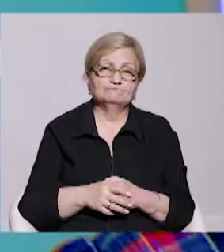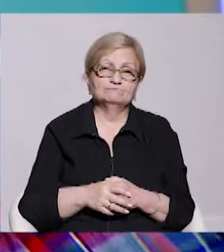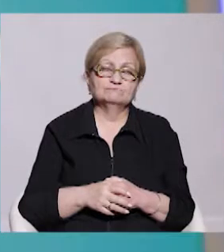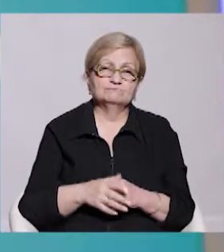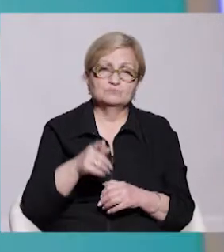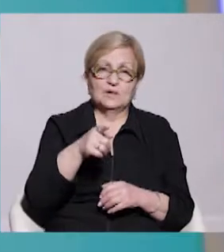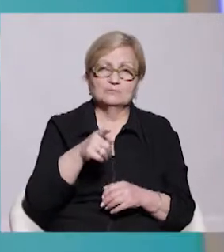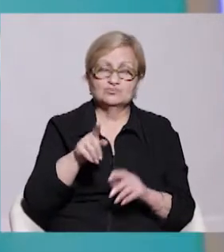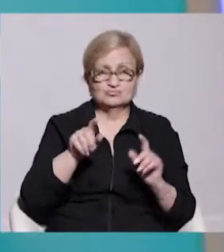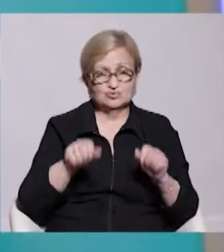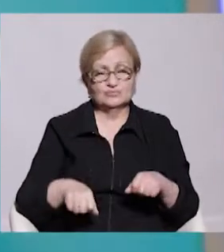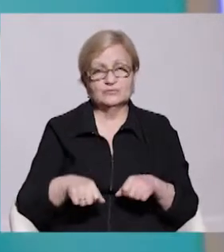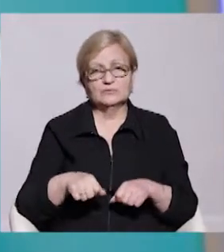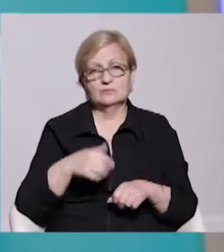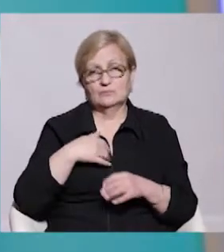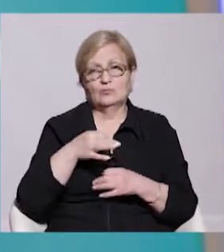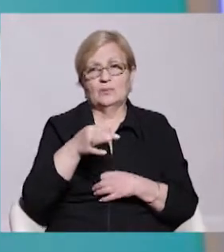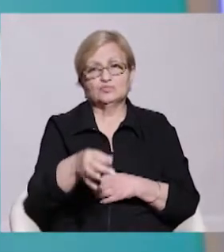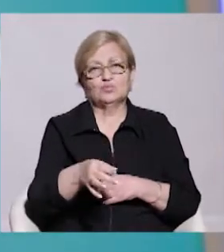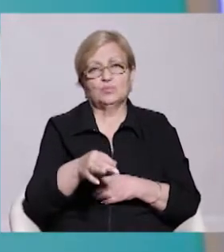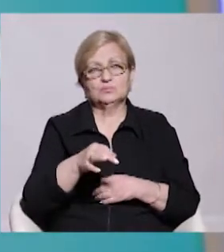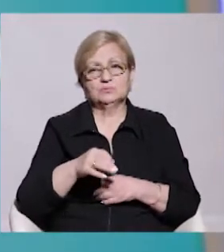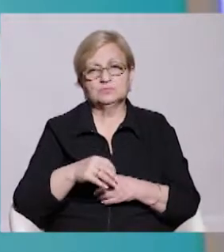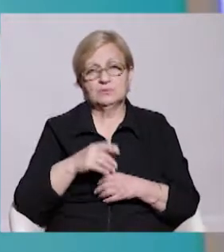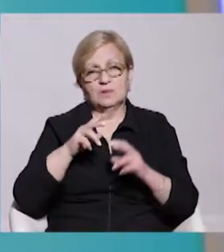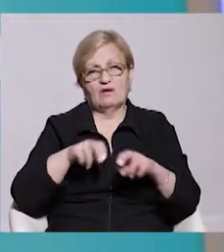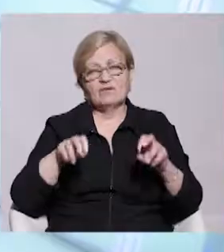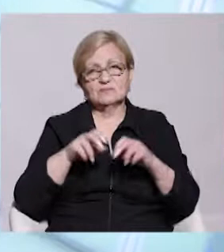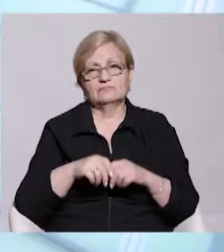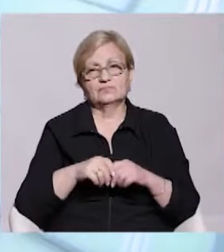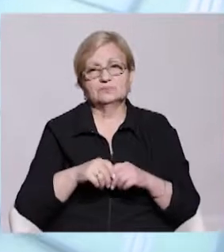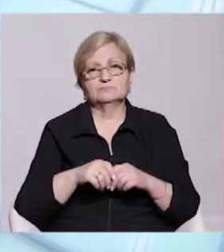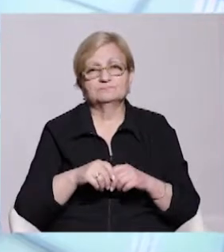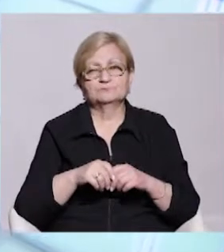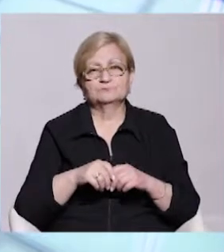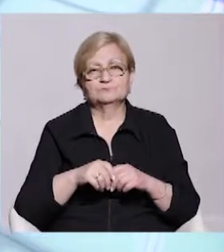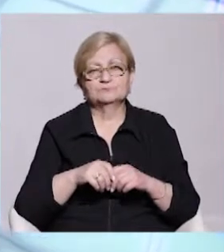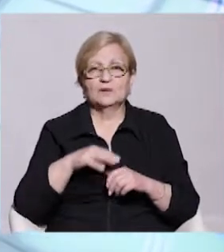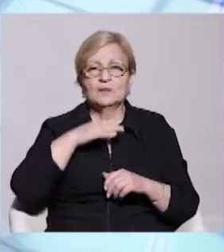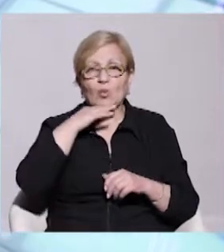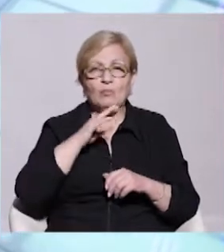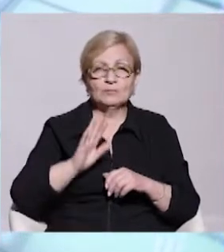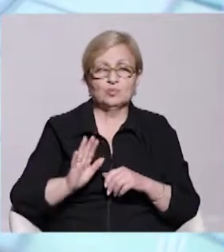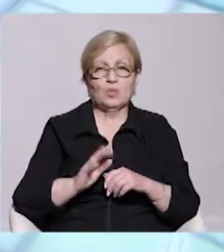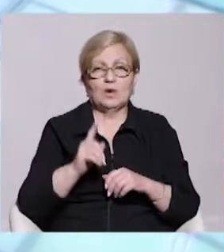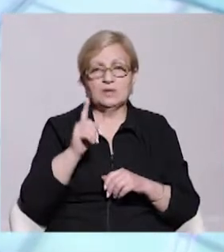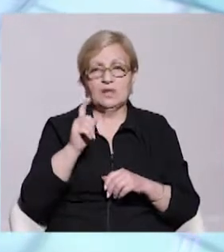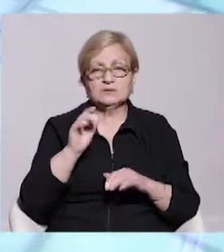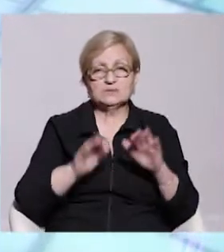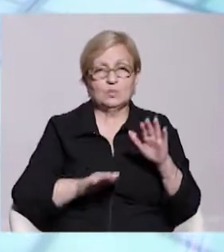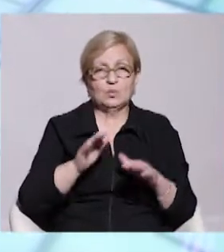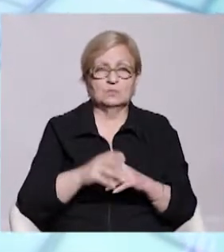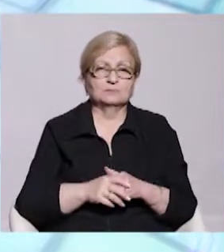შევძლებთ რომ გავარკვიოთ ეყოფა თუ არა მაგალითად 100